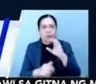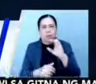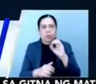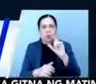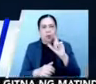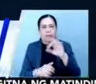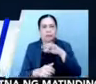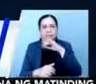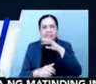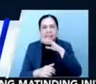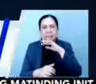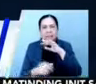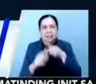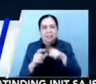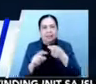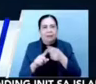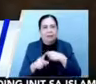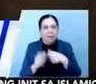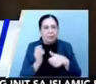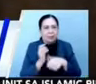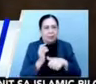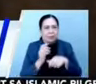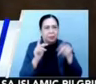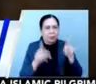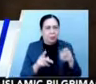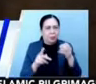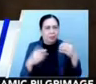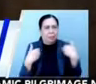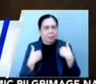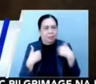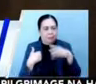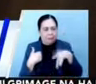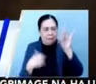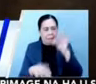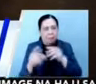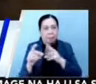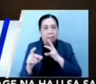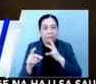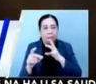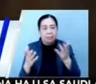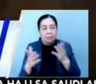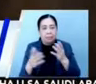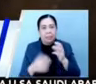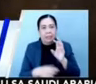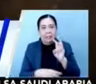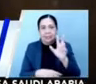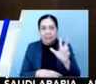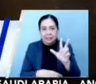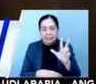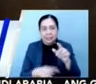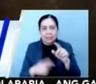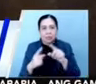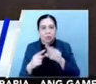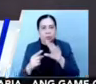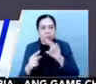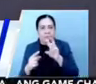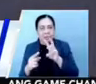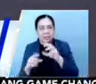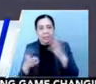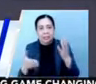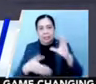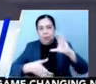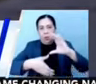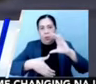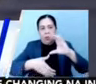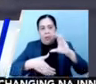bakterya na galing sa dumi ng tao o hayop ang natagpuan sa tubig sa Barangay 63 hanggang Barangay 76 sa Caloocan. Ang